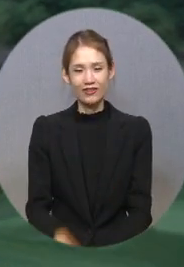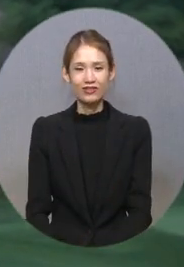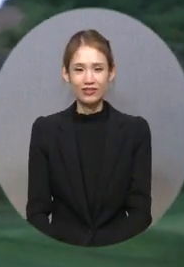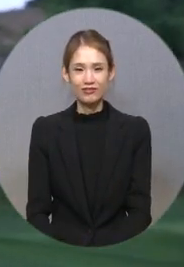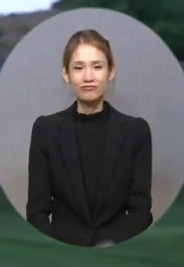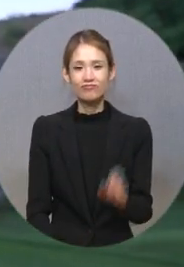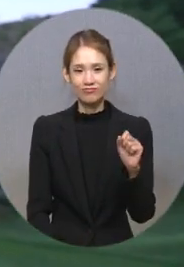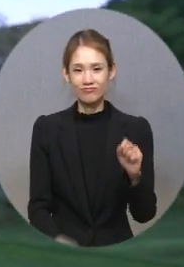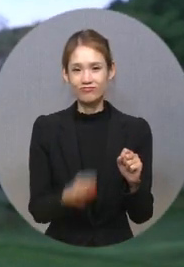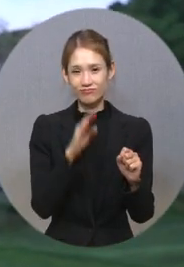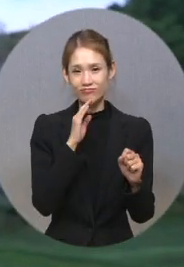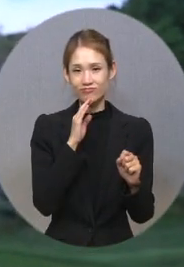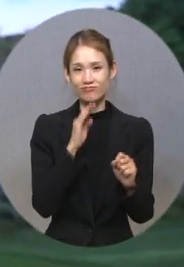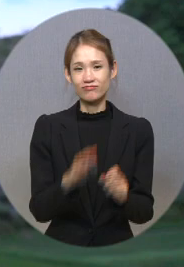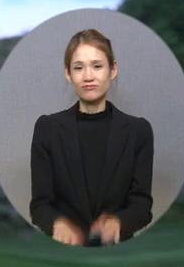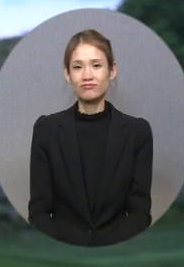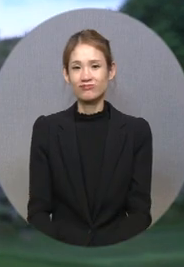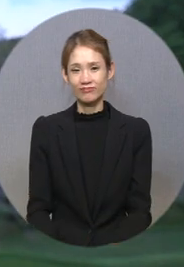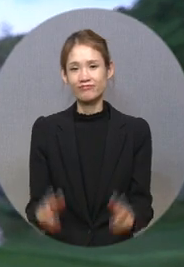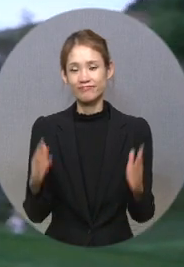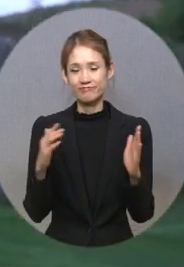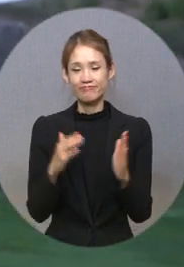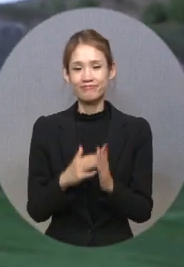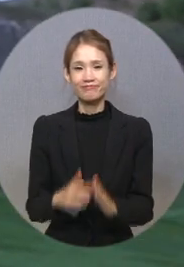어 그러네. 괜찮네. 아직까진.